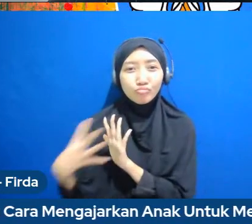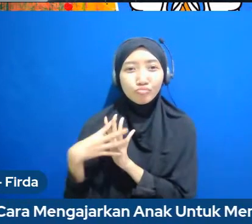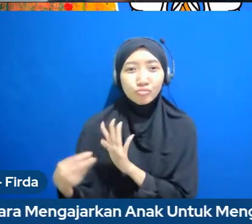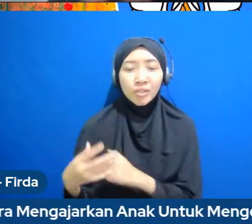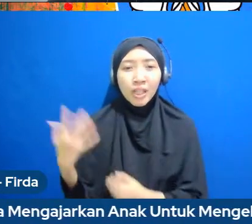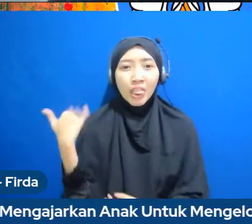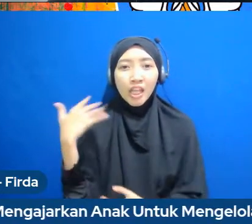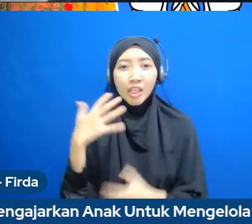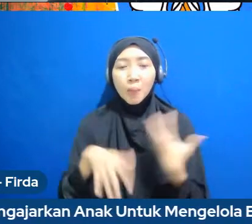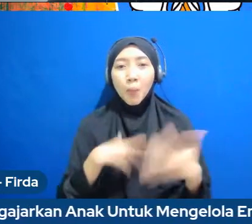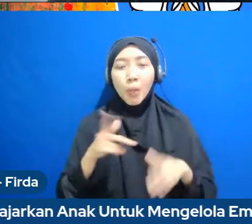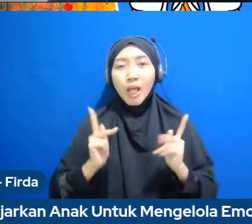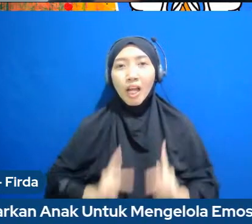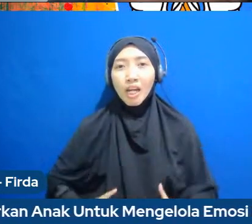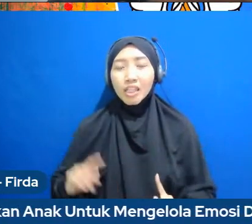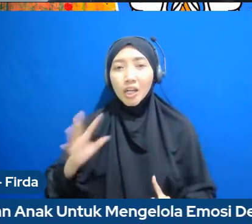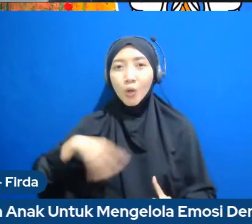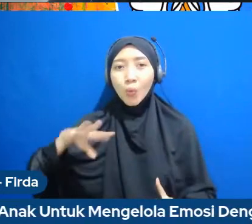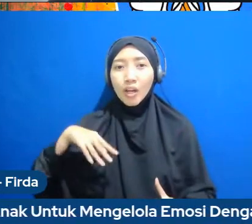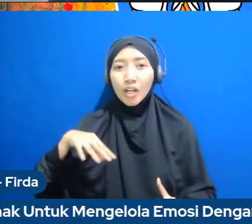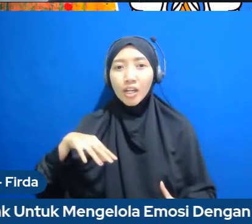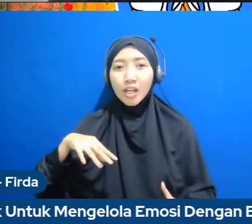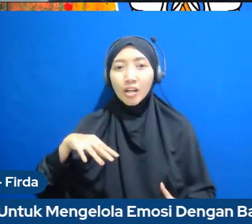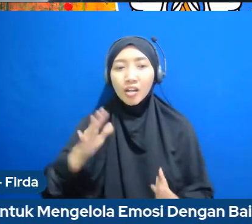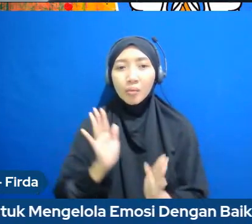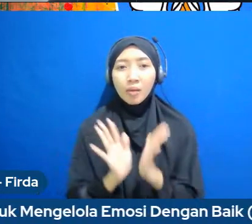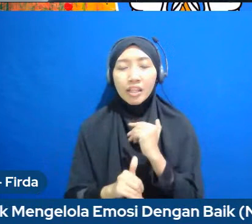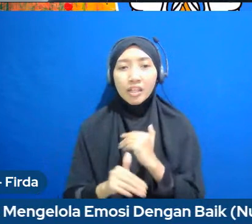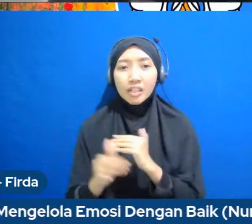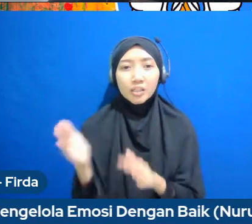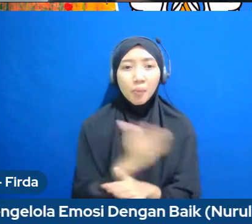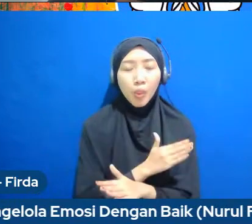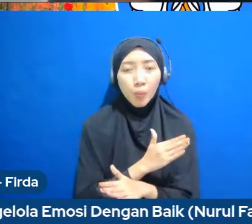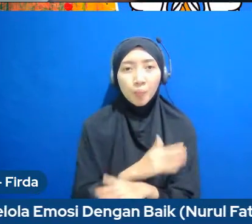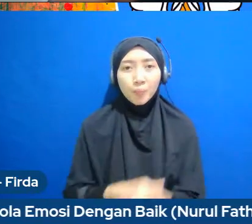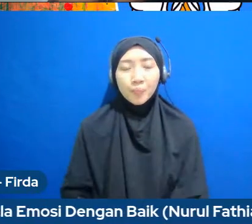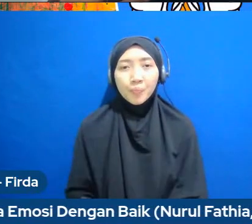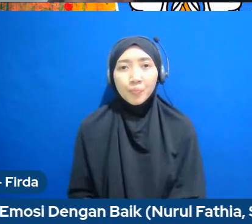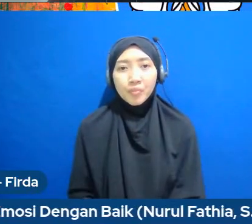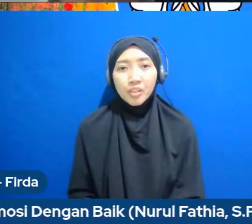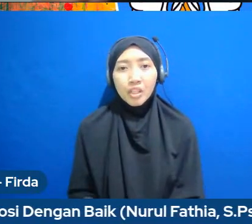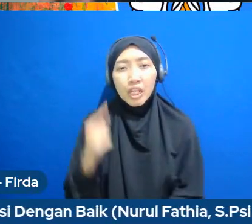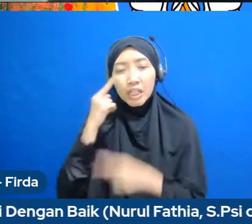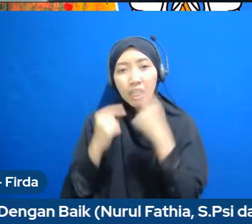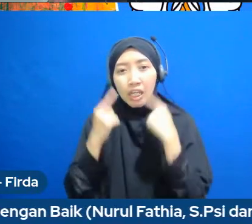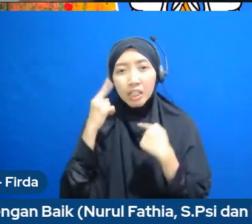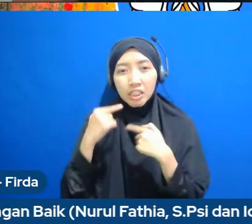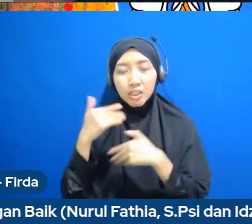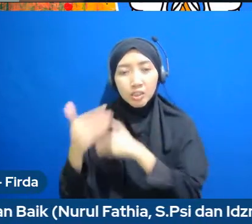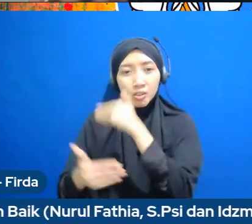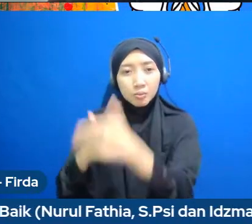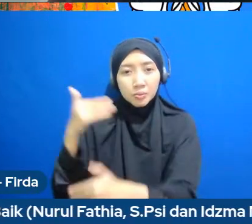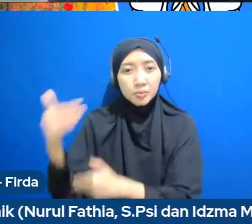pola karakter keluarganya tadi ya, tadi balik lagi tuh pernah sebelumnya yang ketika dia nangis